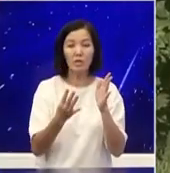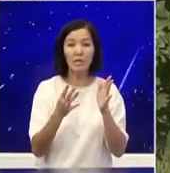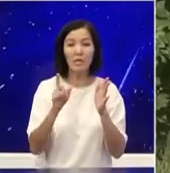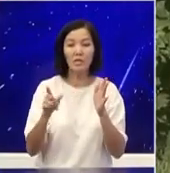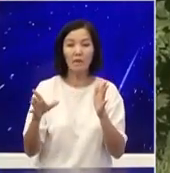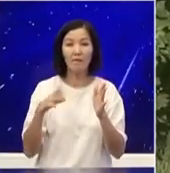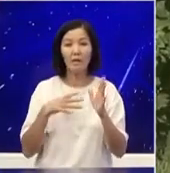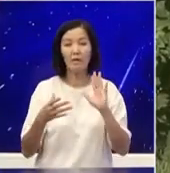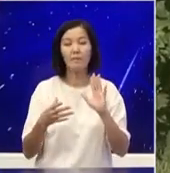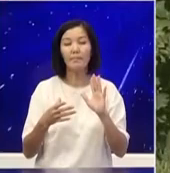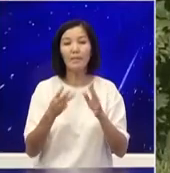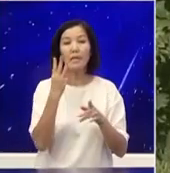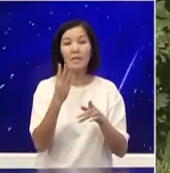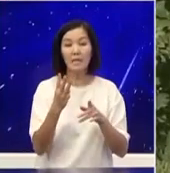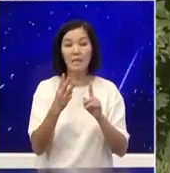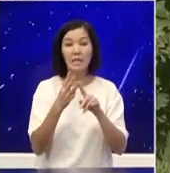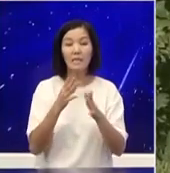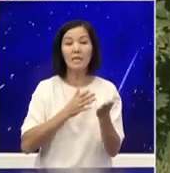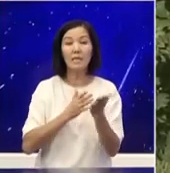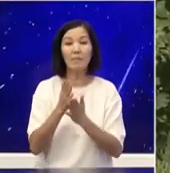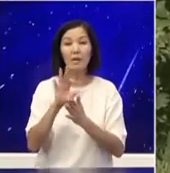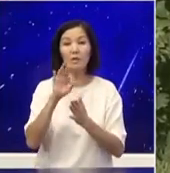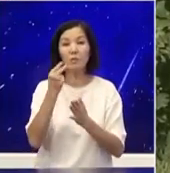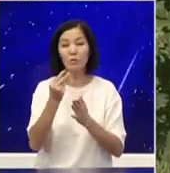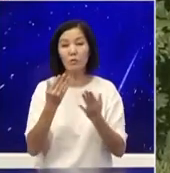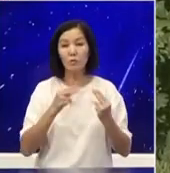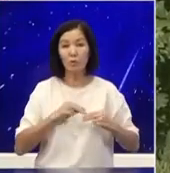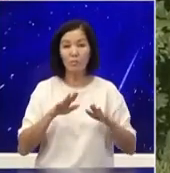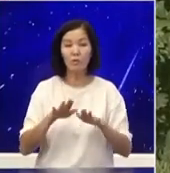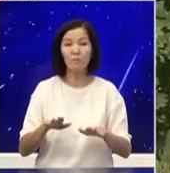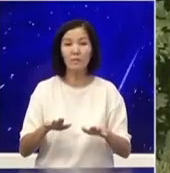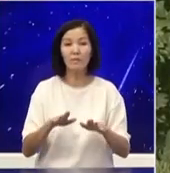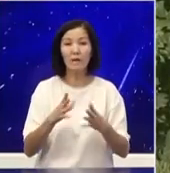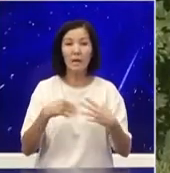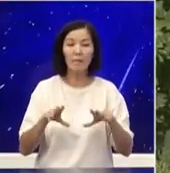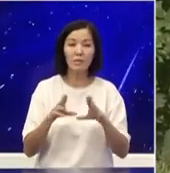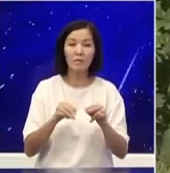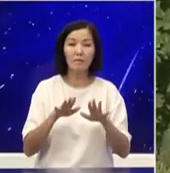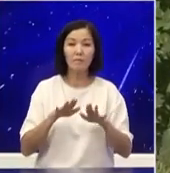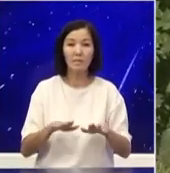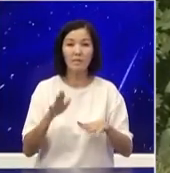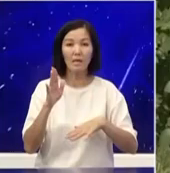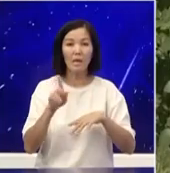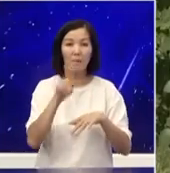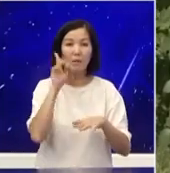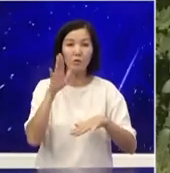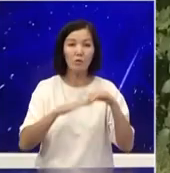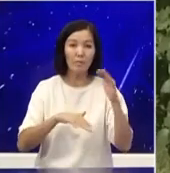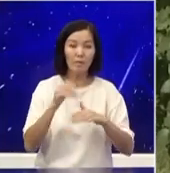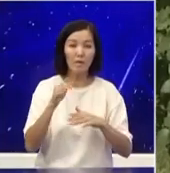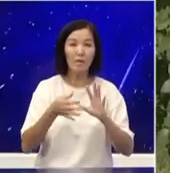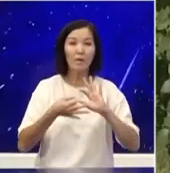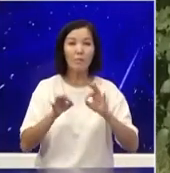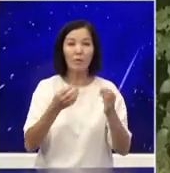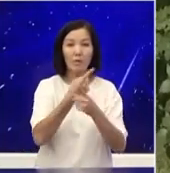150 миллионов тенге. Третье направление – это социальные рабочие места, общественные работы и молодежная практика. За более подробной